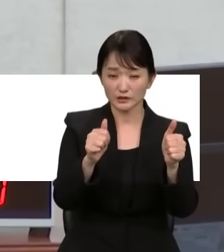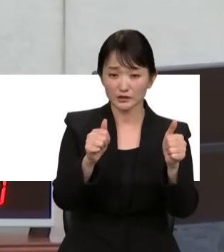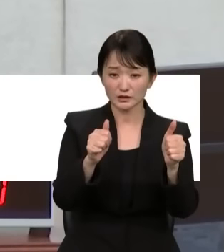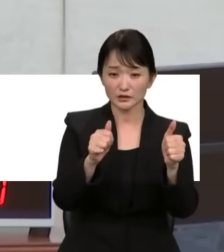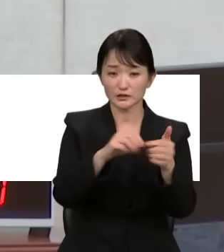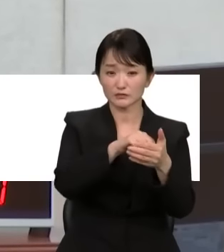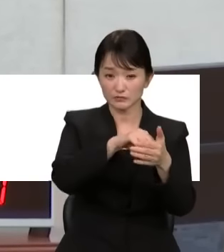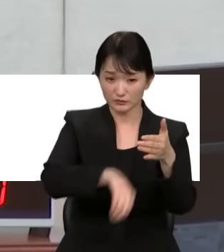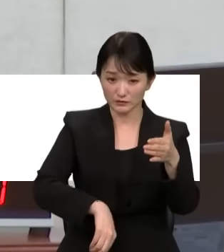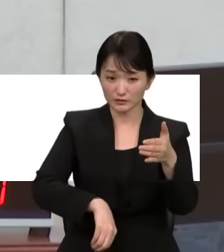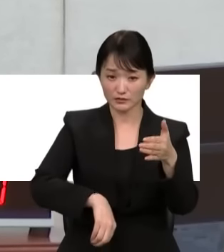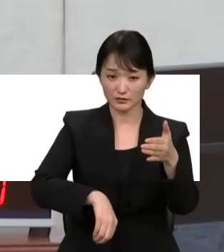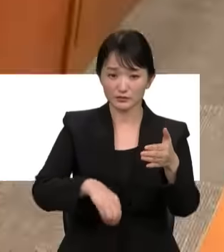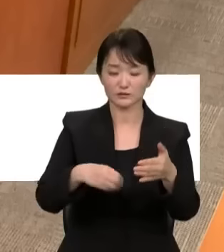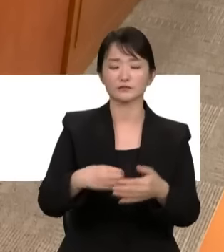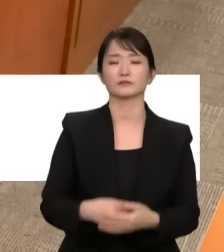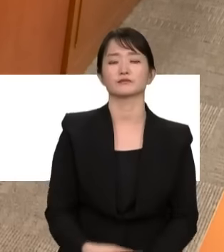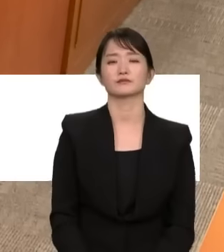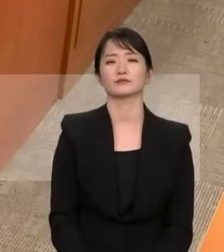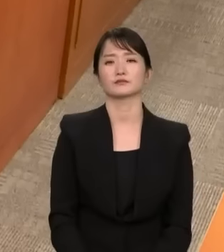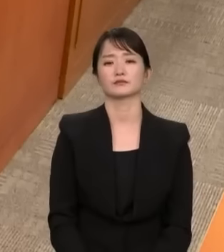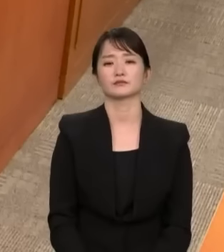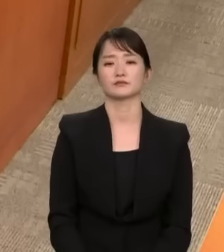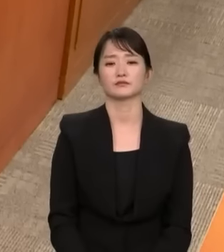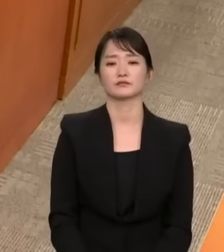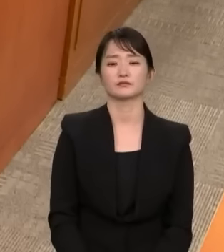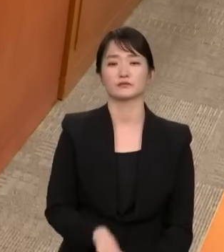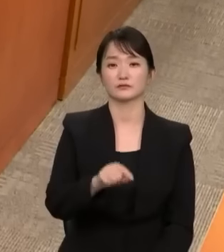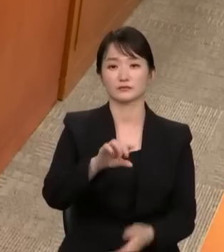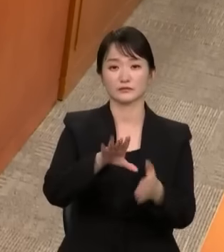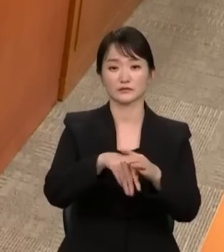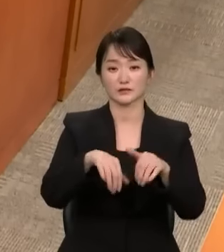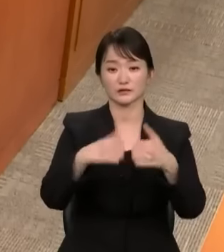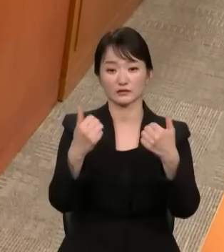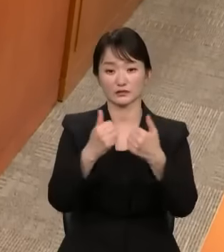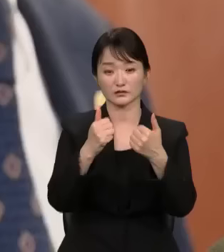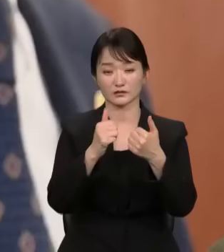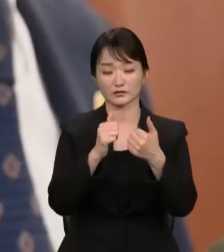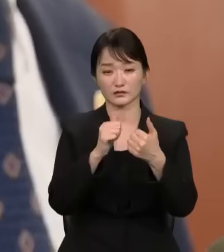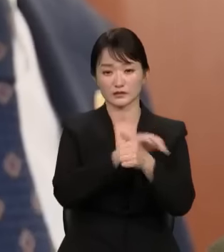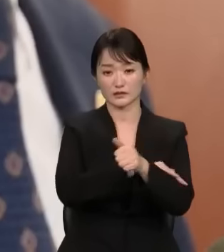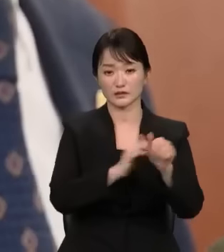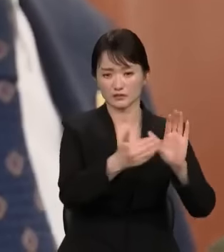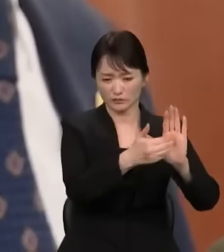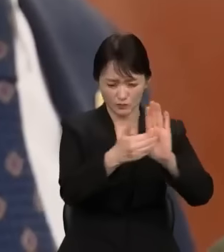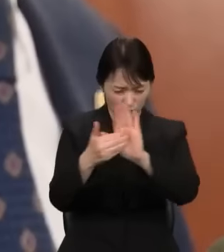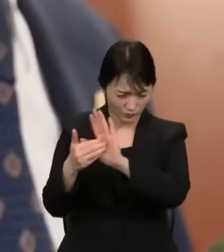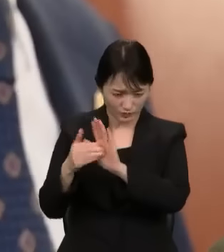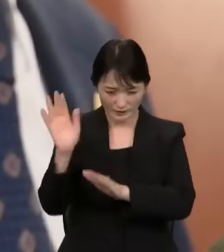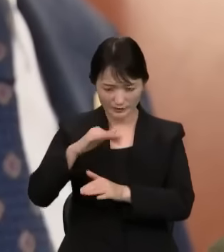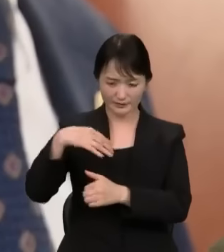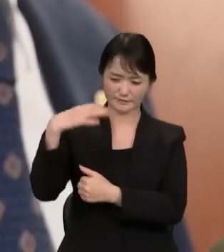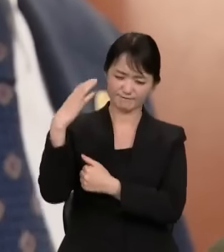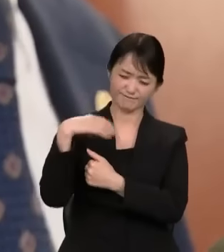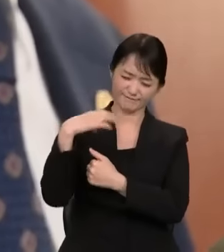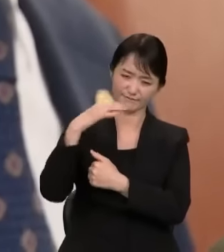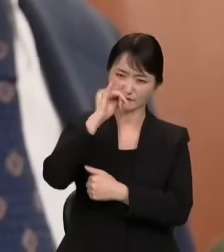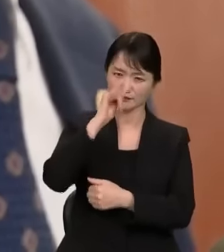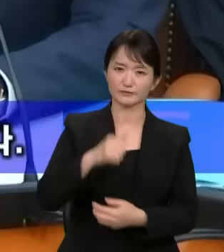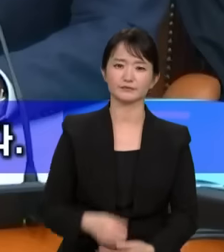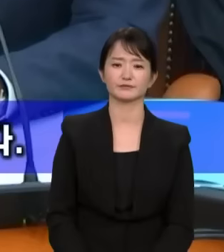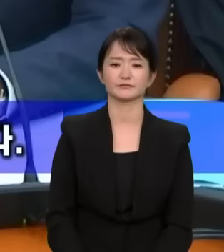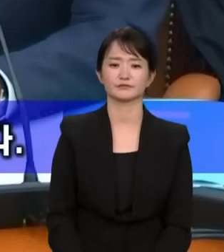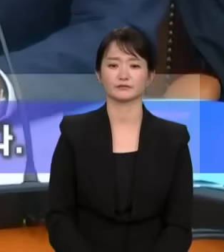단다는 것이 전통적인 학설입니다 그러면서 당시 국회를 제대로 봉쇄한게 아니라고 말했다 질타를 받았습니다